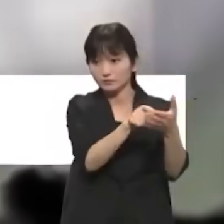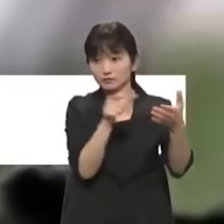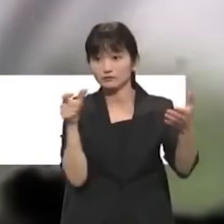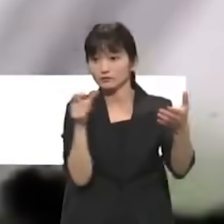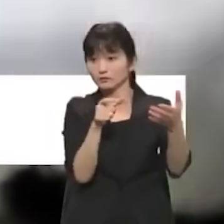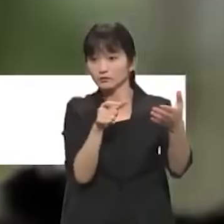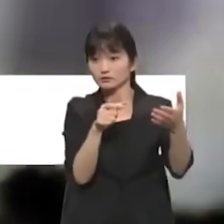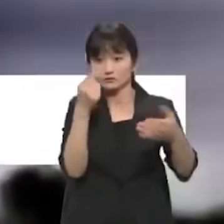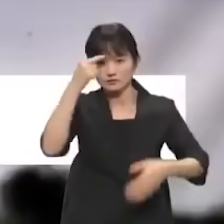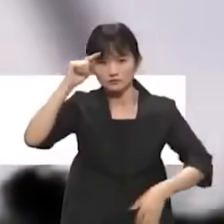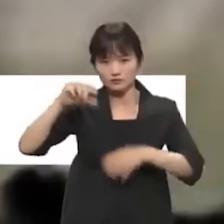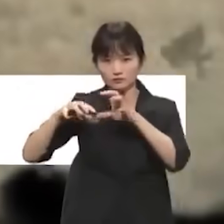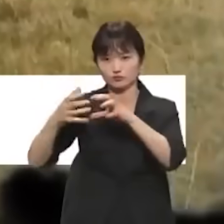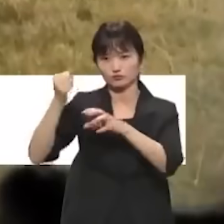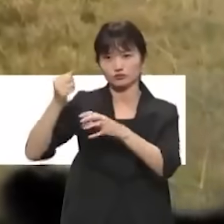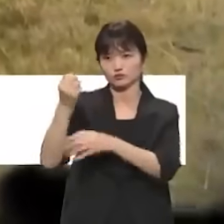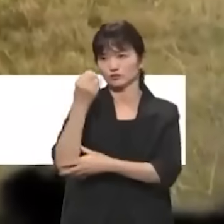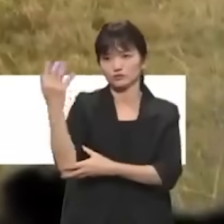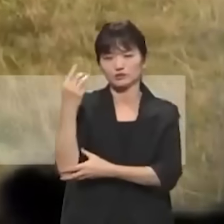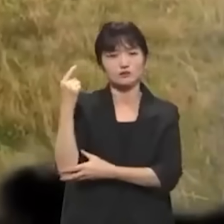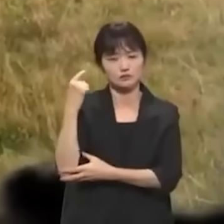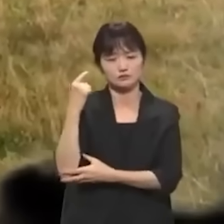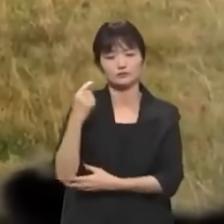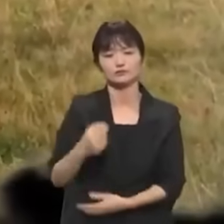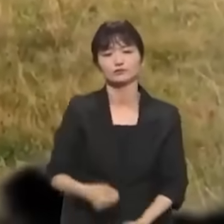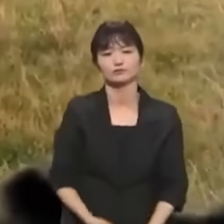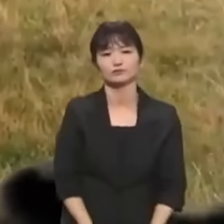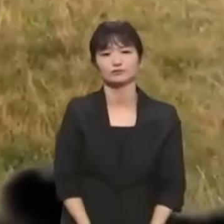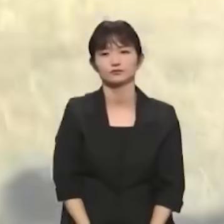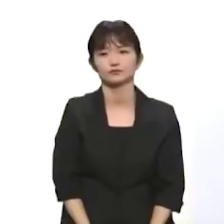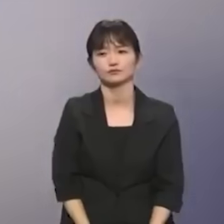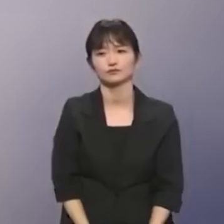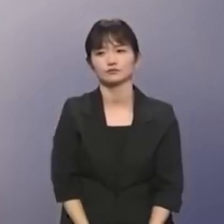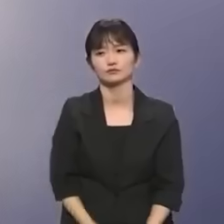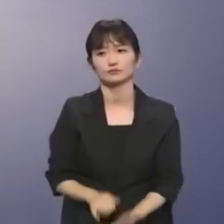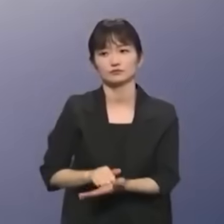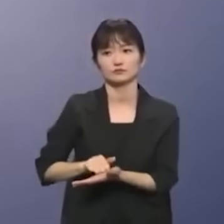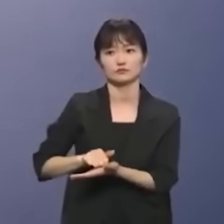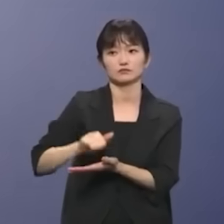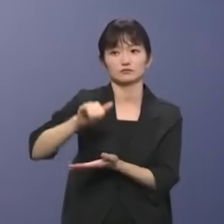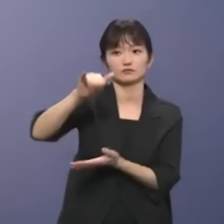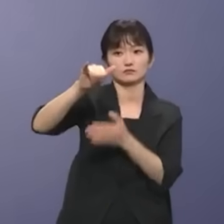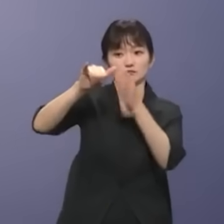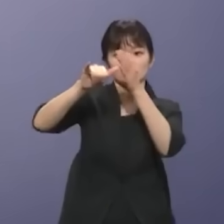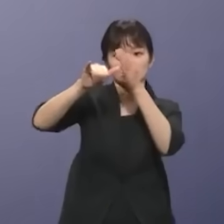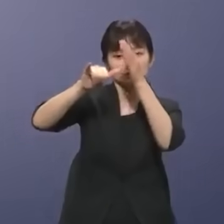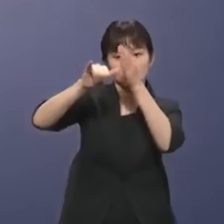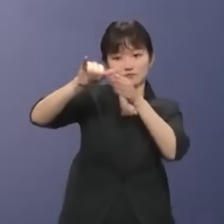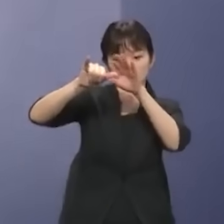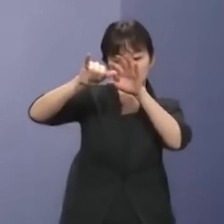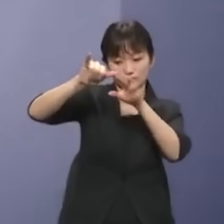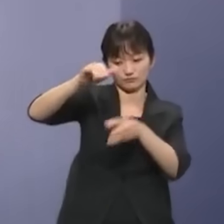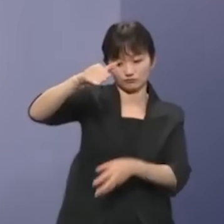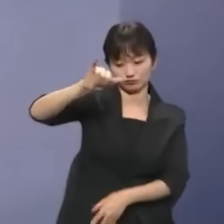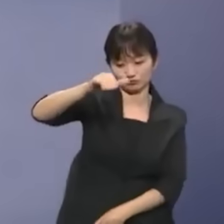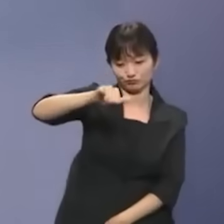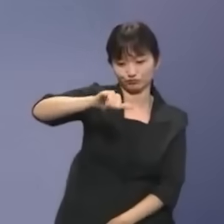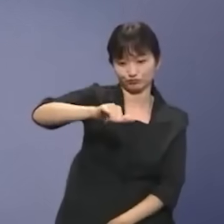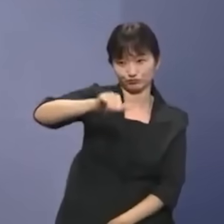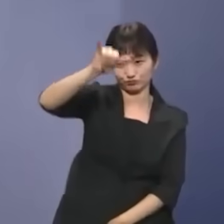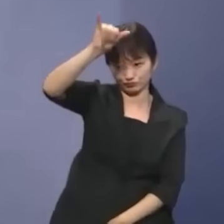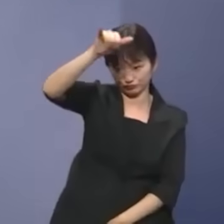This, according to Russian state media. 자, 비행기는 한쪽 날개가 떨어진 채 30초 만에